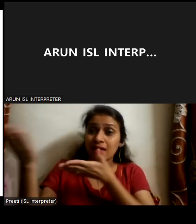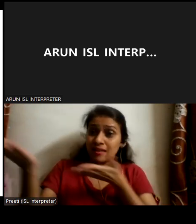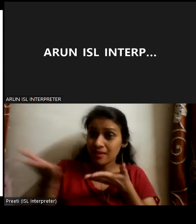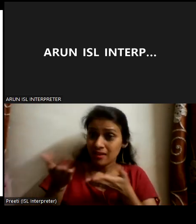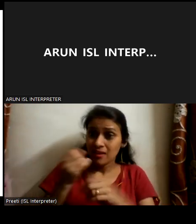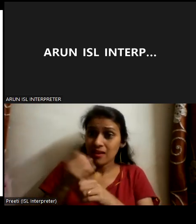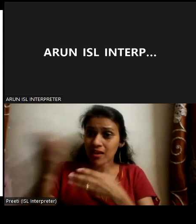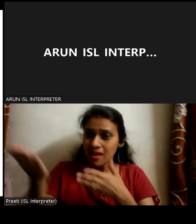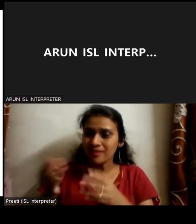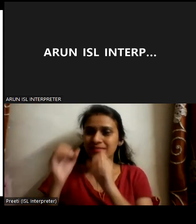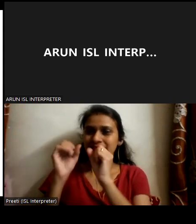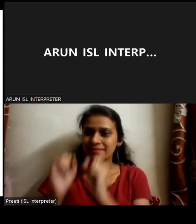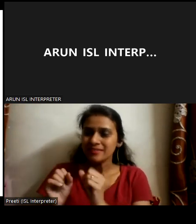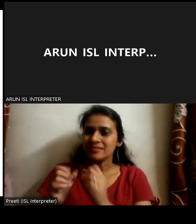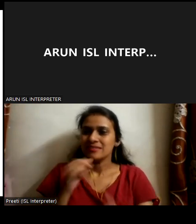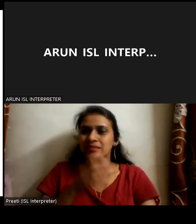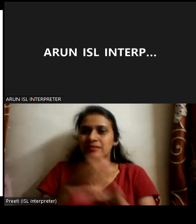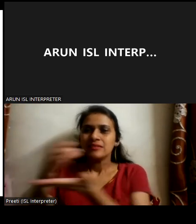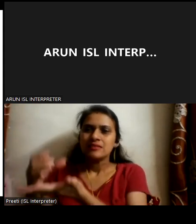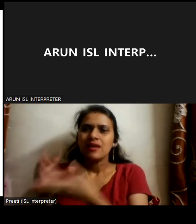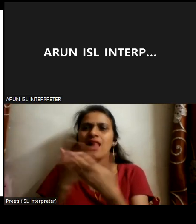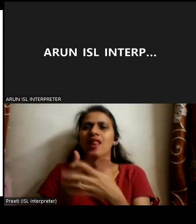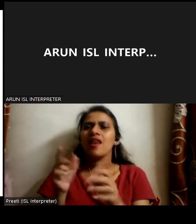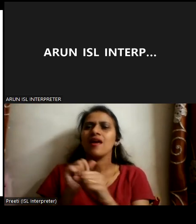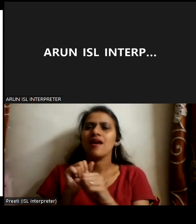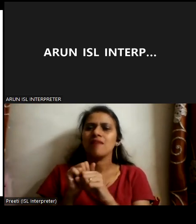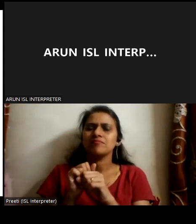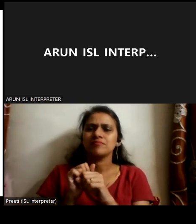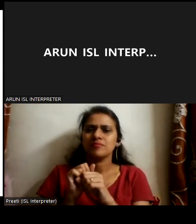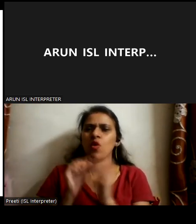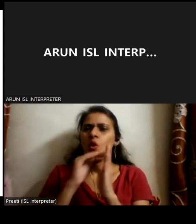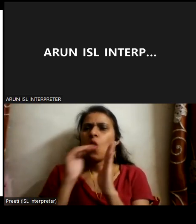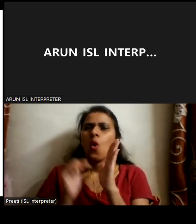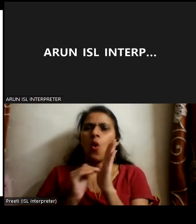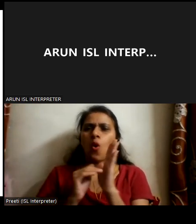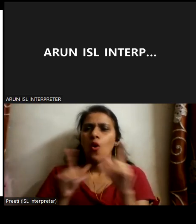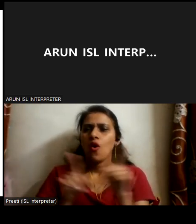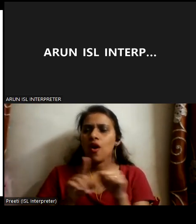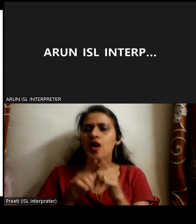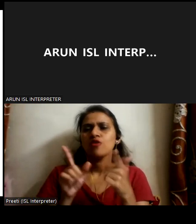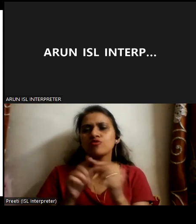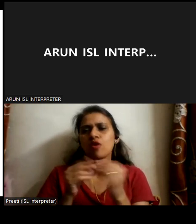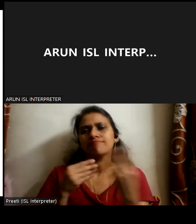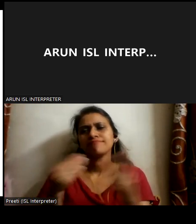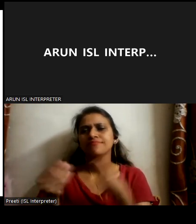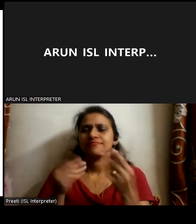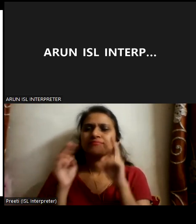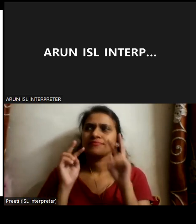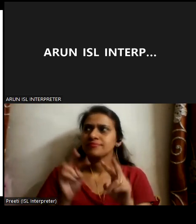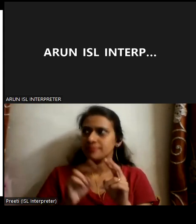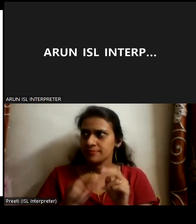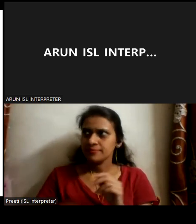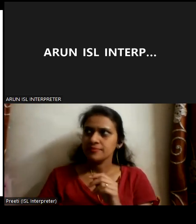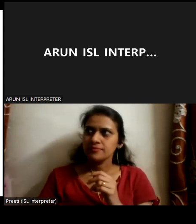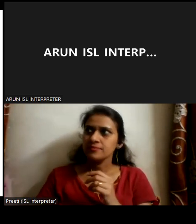देखेगा. तो अलग अलग जॉब रोल्स हैं, वो उन सब ही जॉब रोल्स के लिए ट्रेन करें, वी लुक इनटू इट. ठीक है, एंड द